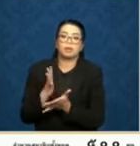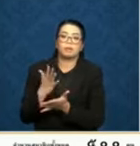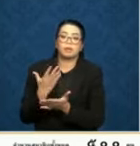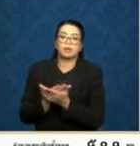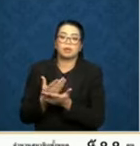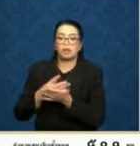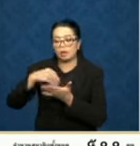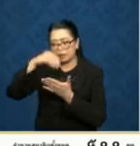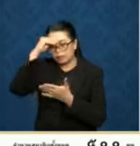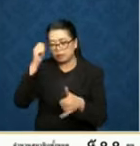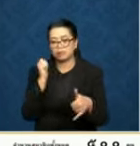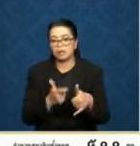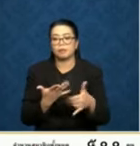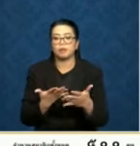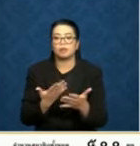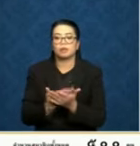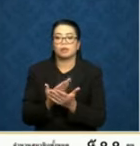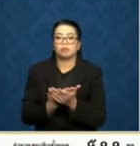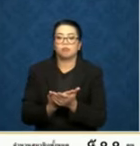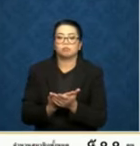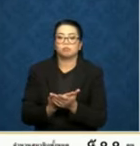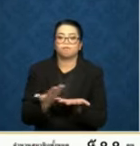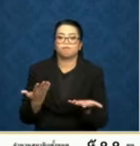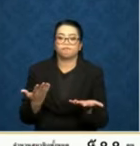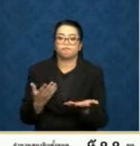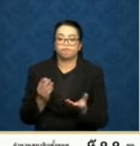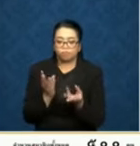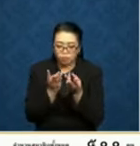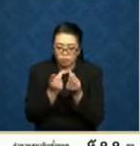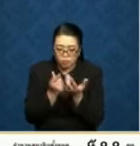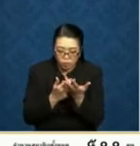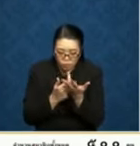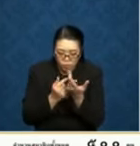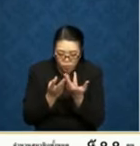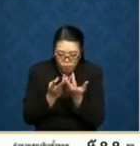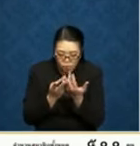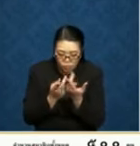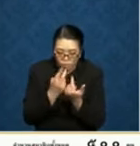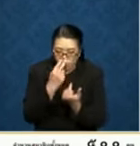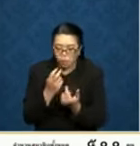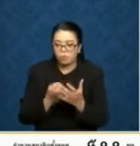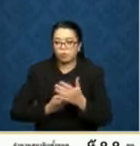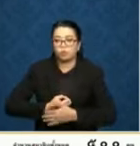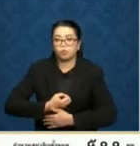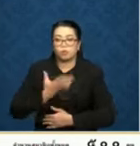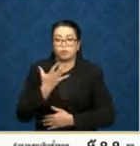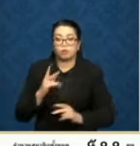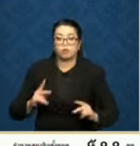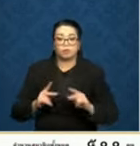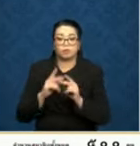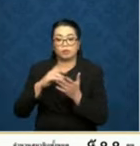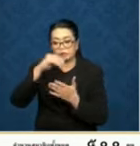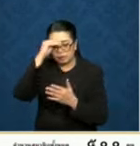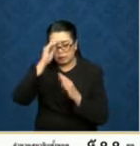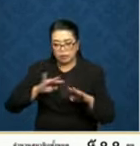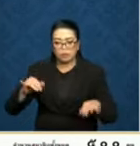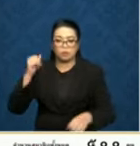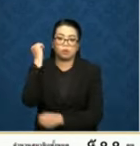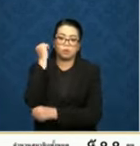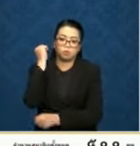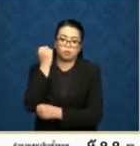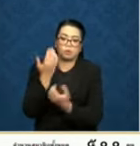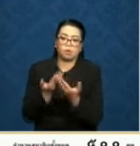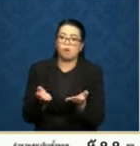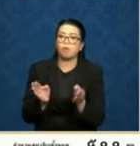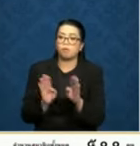ินส่งลูไปเรีนครับดูตัวเลขและตกใจครับ ดูตัเลขจากกระทงศึษาวันนี้เรามีเด็กยากจนจากครอบ